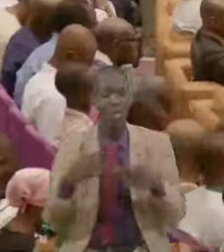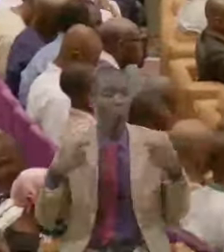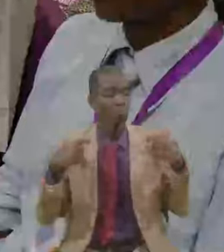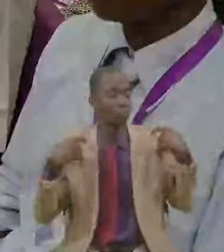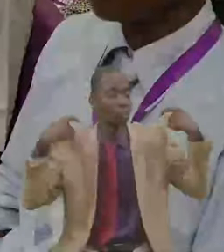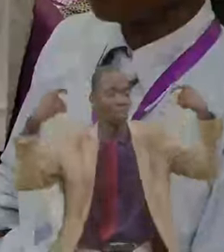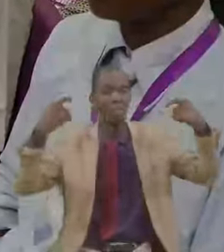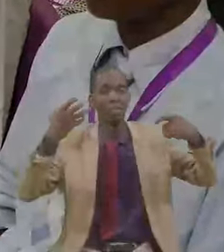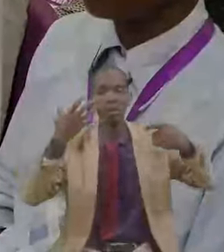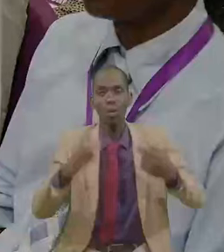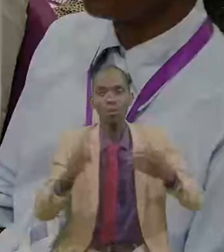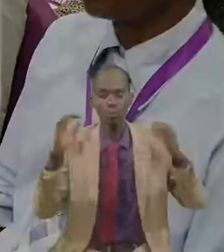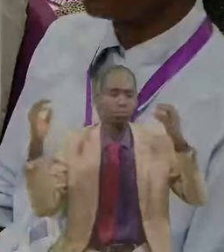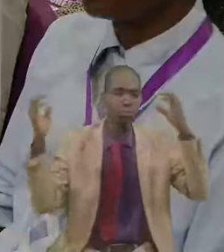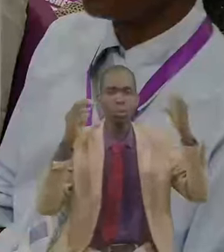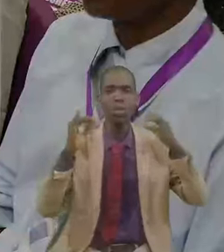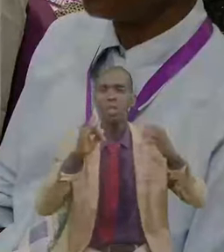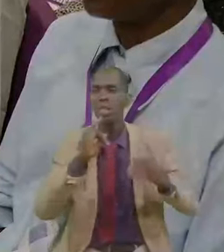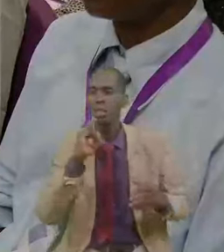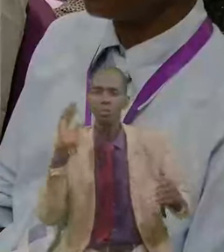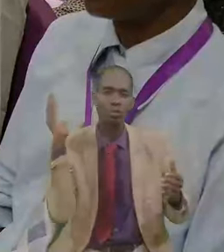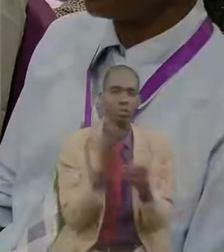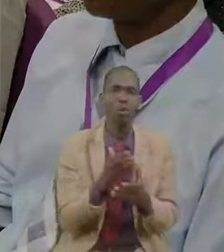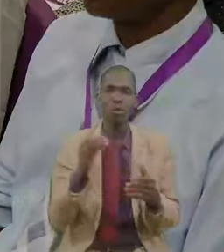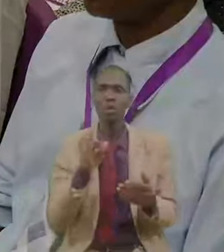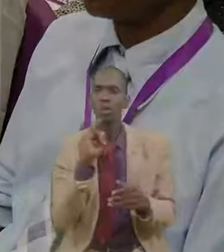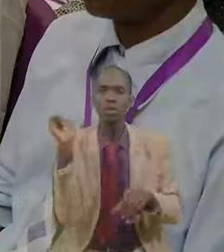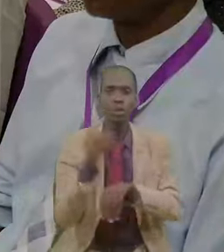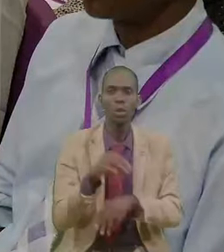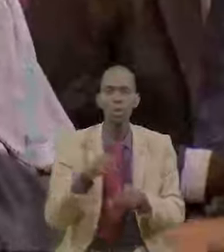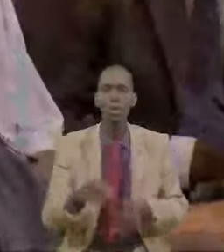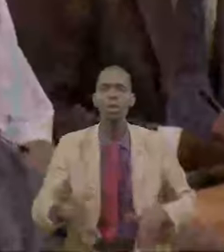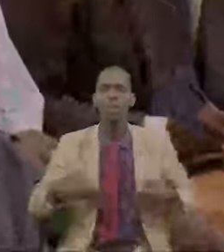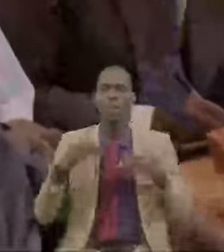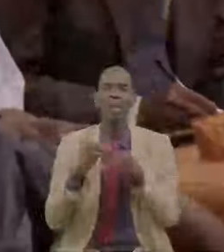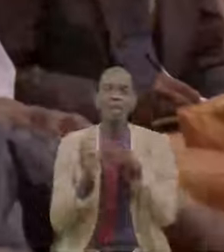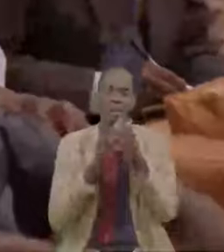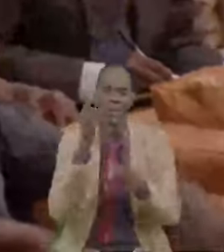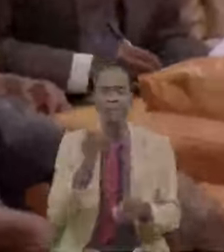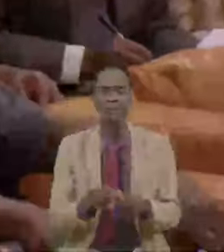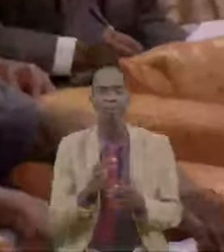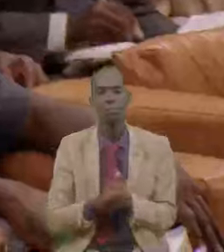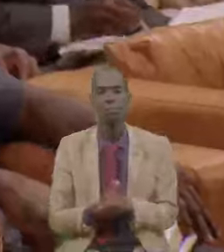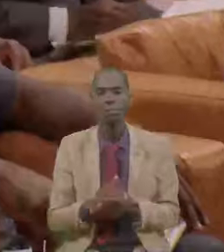vaincu. Le géant de la tempête est vaincu dans votre vie au nom de Jésus.